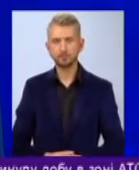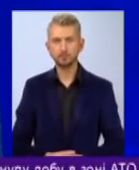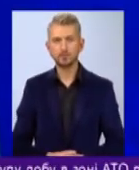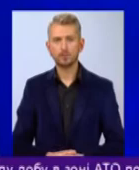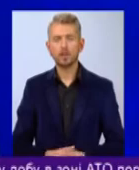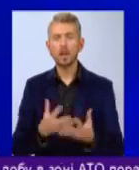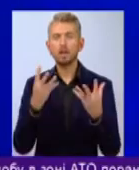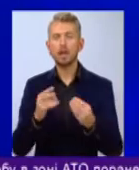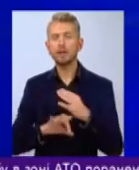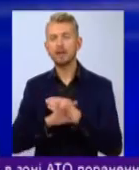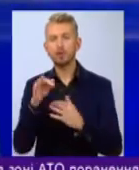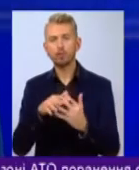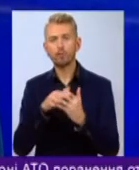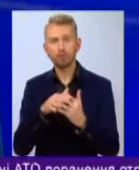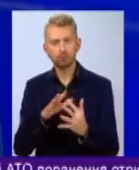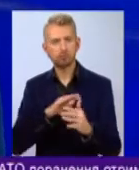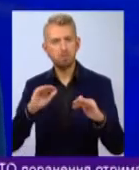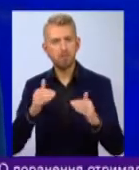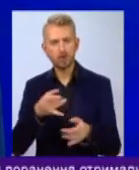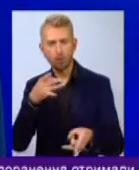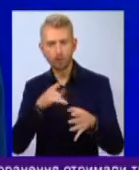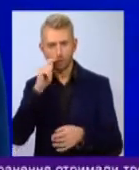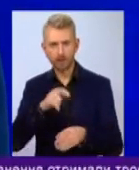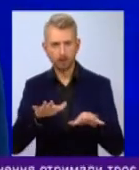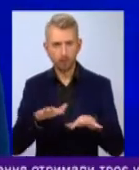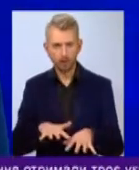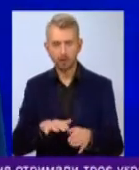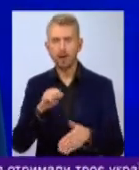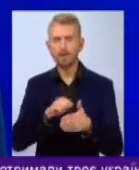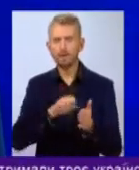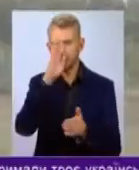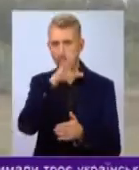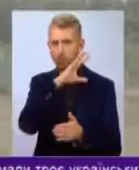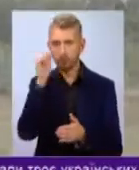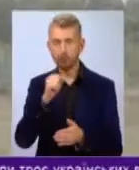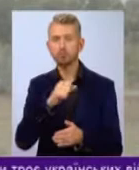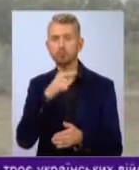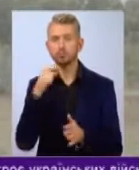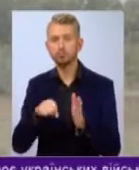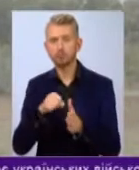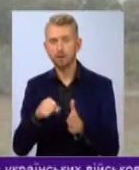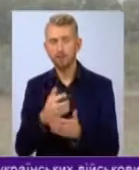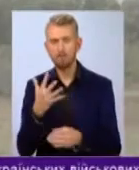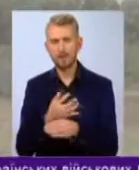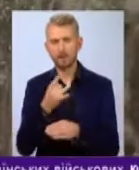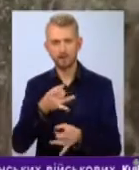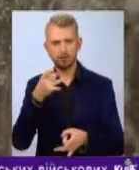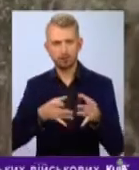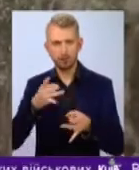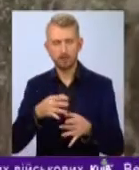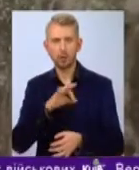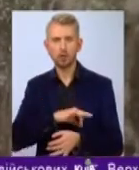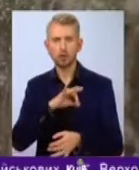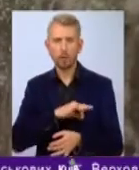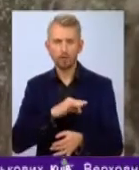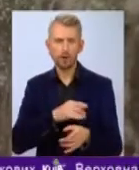День на Східному фронті відзначився зменшенням обстрілів українських позицій. Від опівночі російські окупанти лише 5 разів порушували перемир'я, використовували